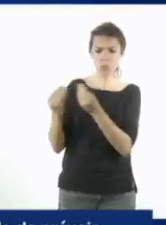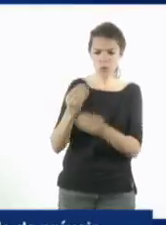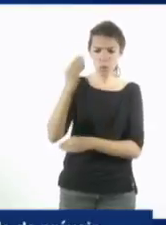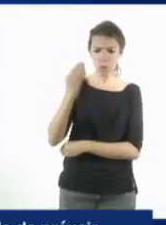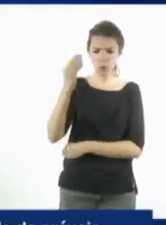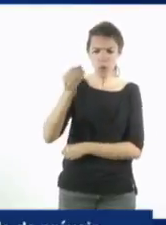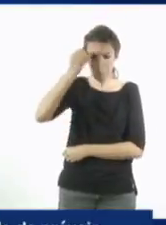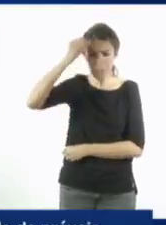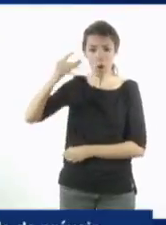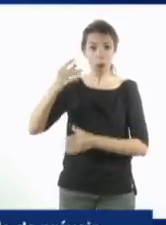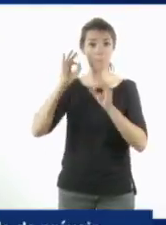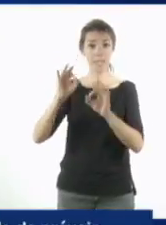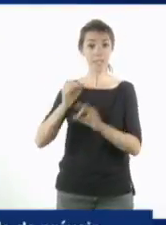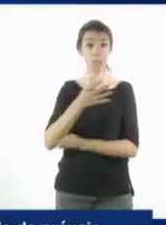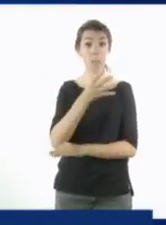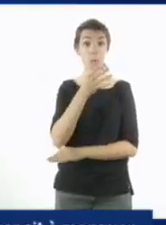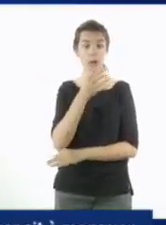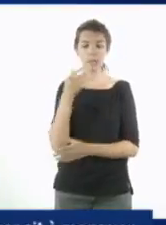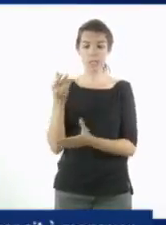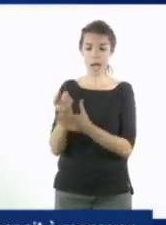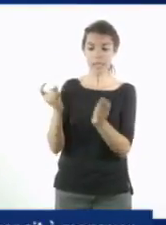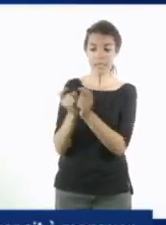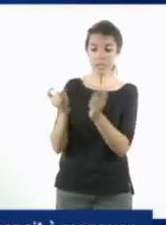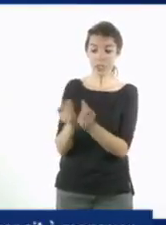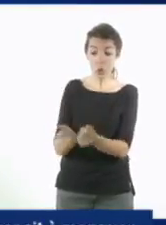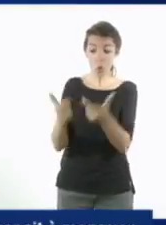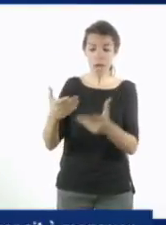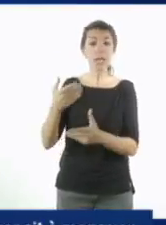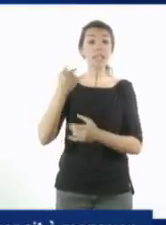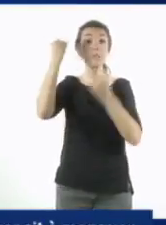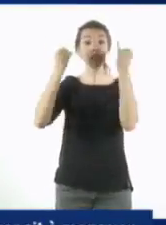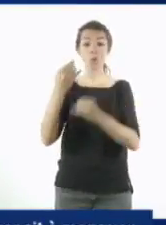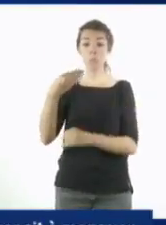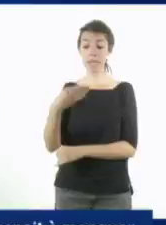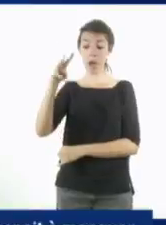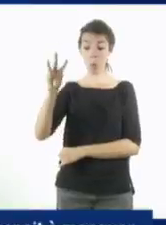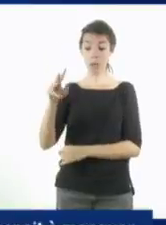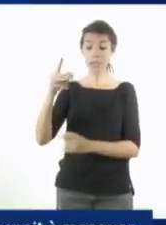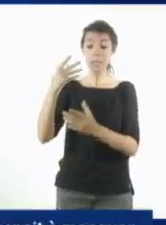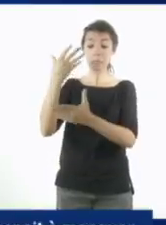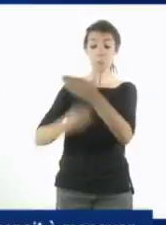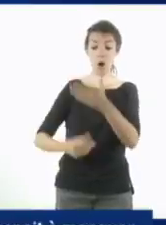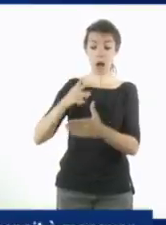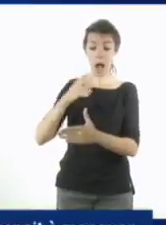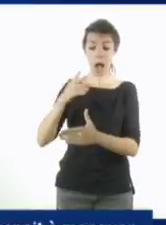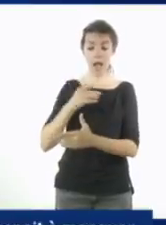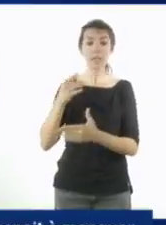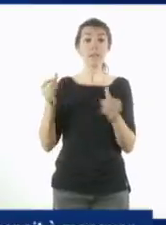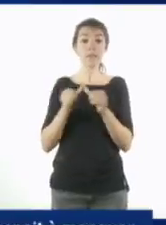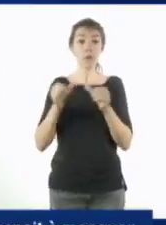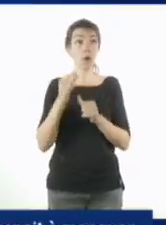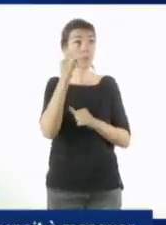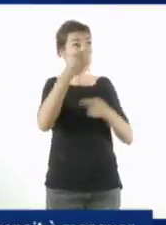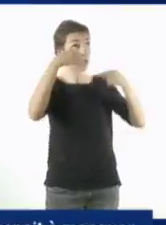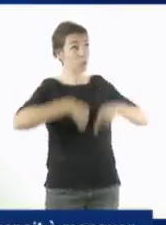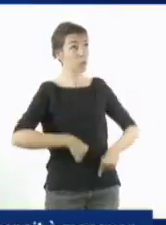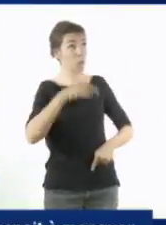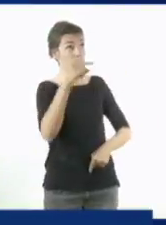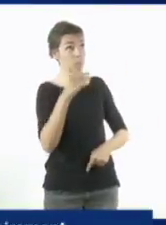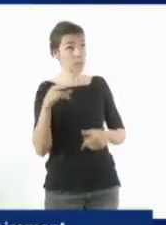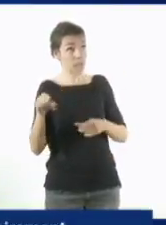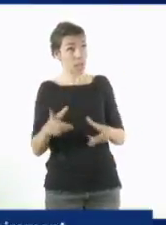les besoins de la population en énergie, si la production de quelques MW venait à manquer, Enercal demanderait alors l'arbitrage du